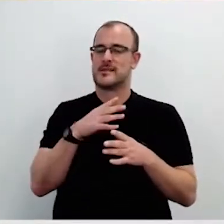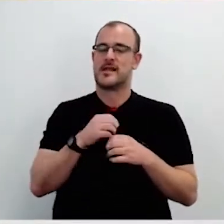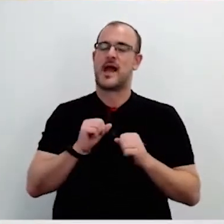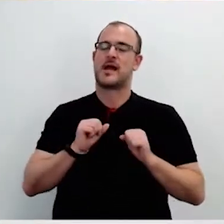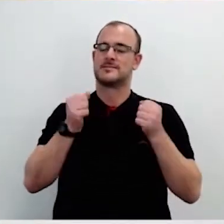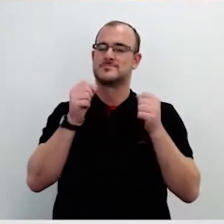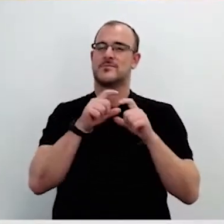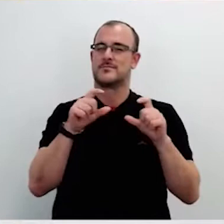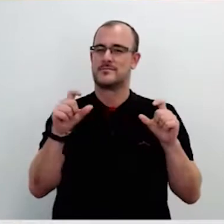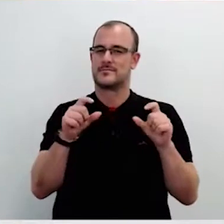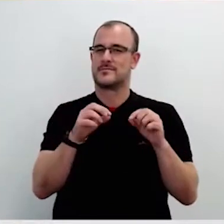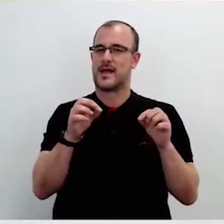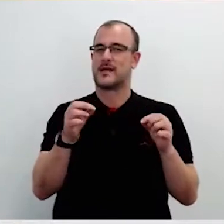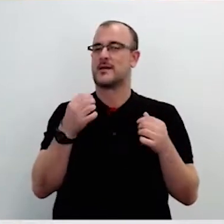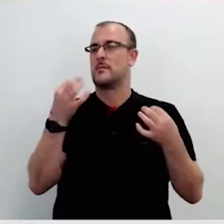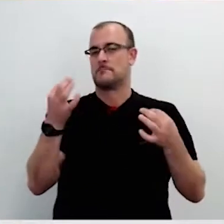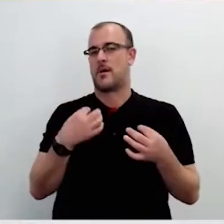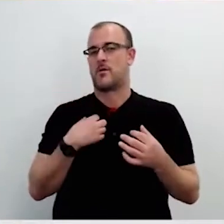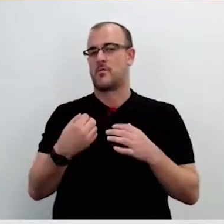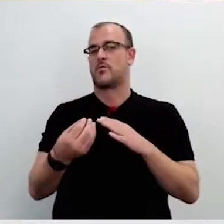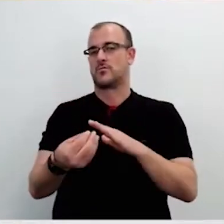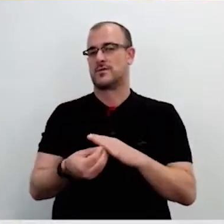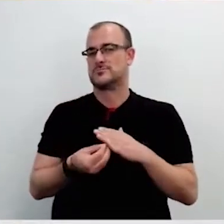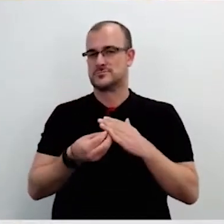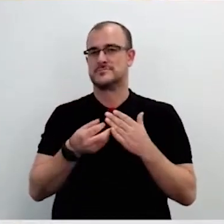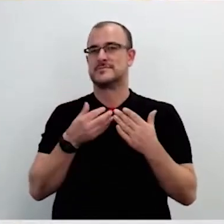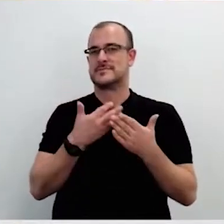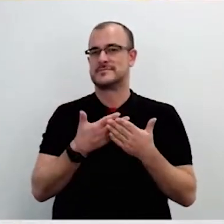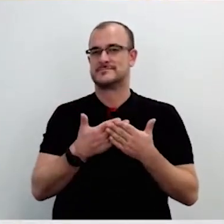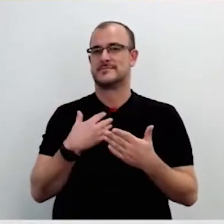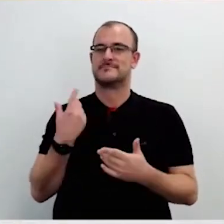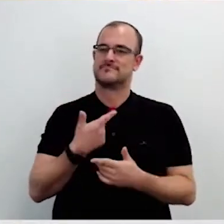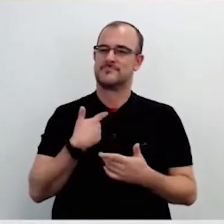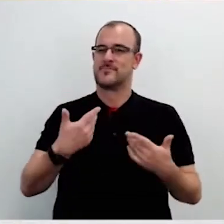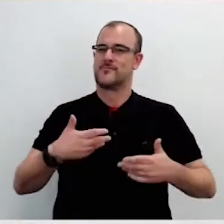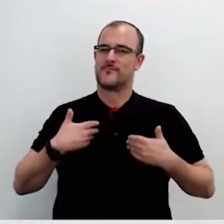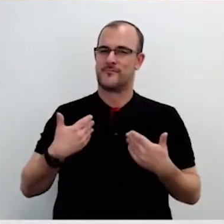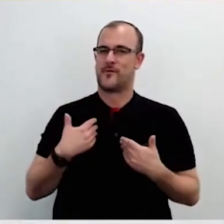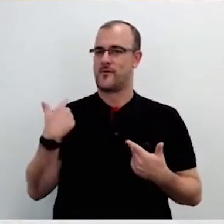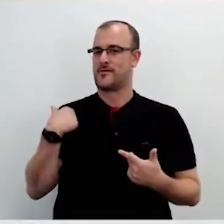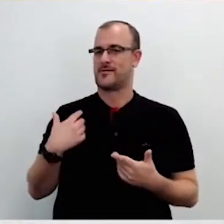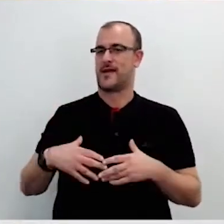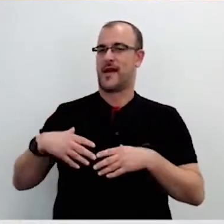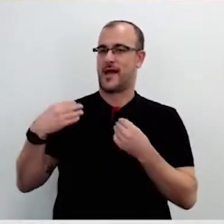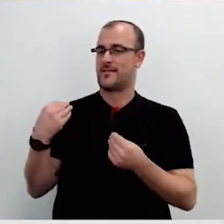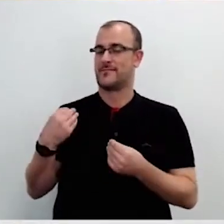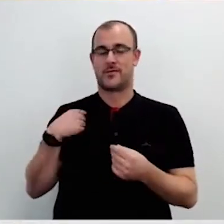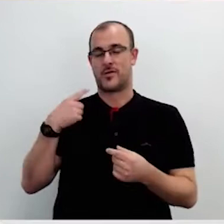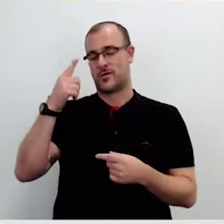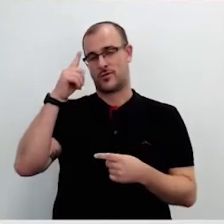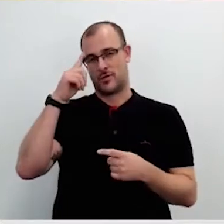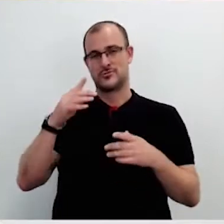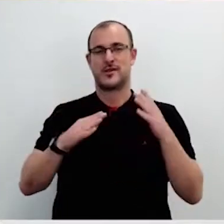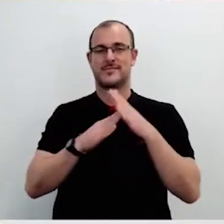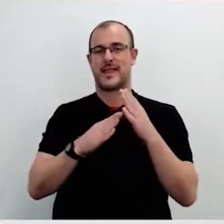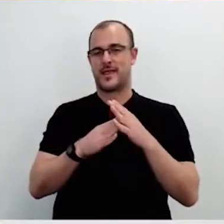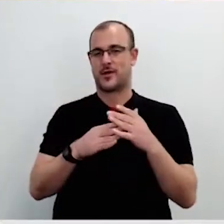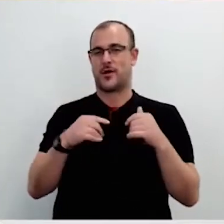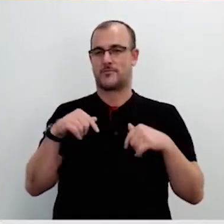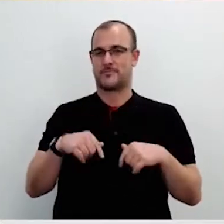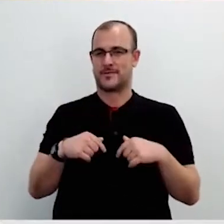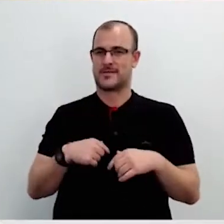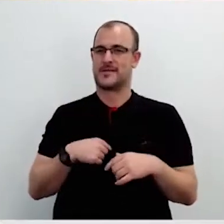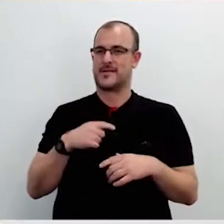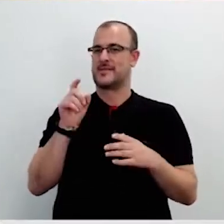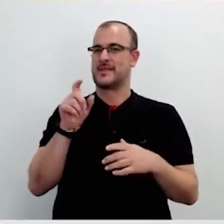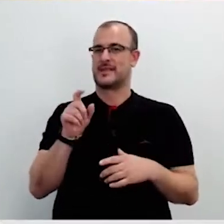und Unterstützung möglich. Deshalb freuen wir uns ganz besonders, von Anfang an die Deutsche Telekom im Förderkreis des Digitaltags